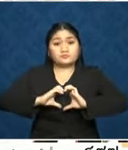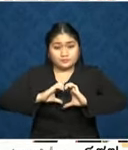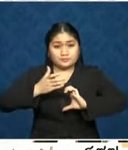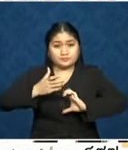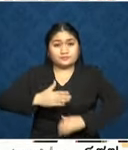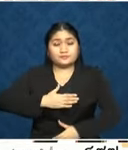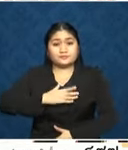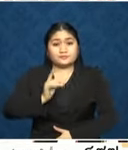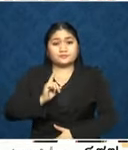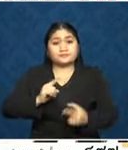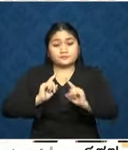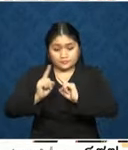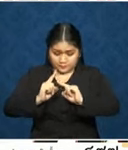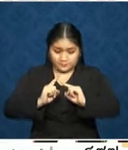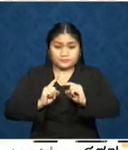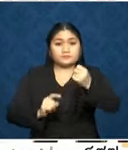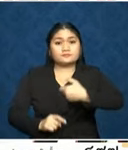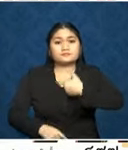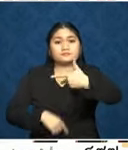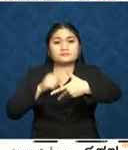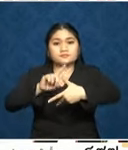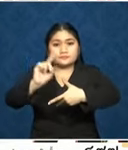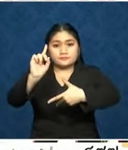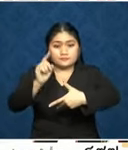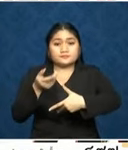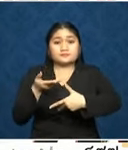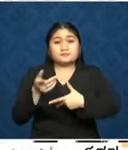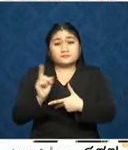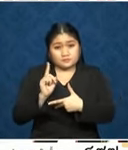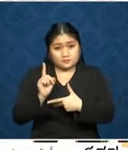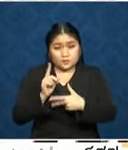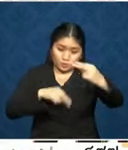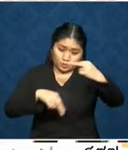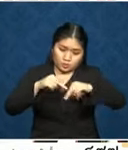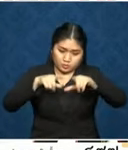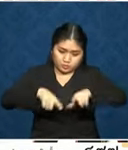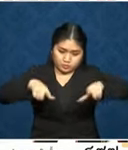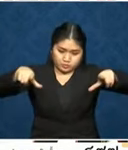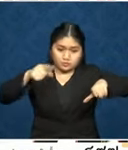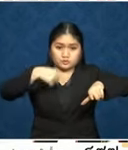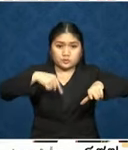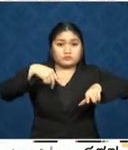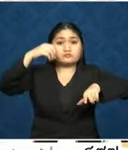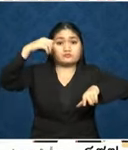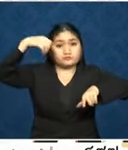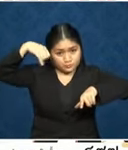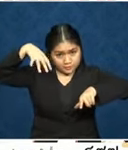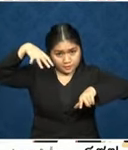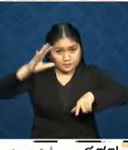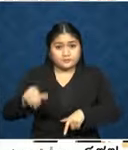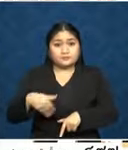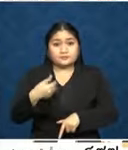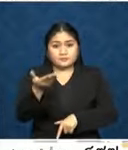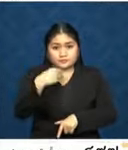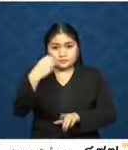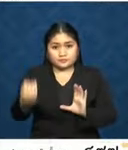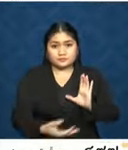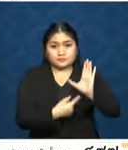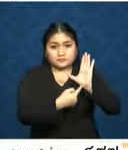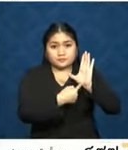หาือกับท่านประธาน 3ประเด็นนะครับ 1นะครับขอให้สำรวจและขยายแนวเขตใช้ไฟฟ้าขอขอสไลด์ให้ด้วยนะครับ